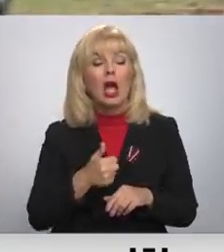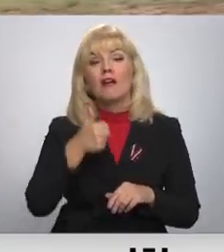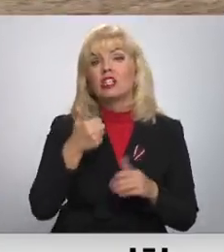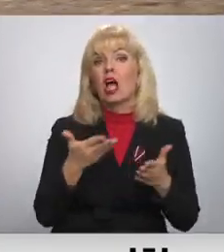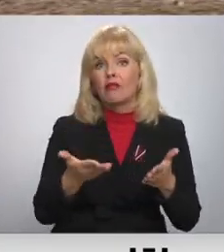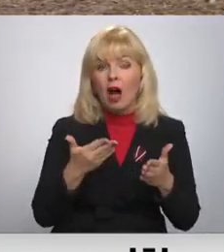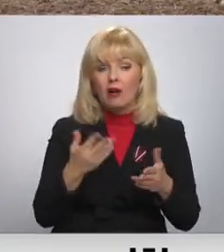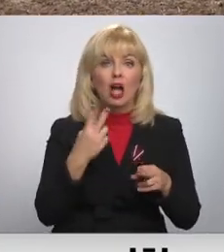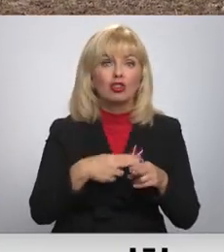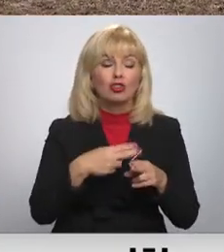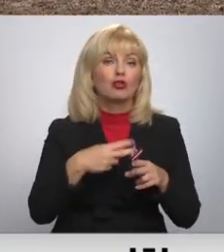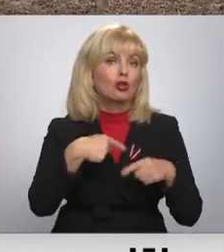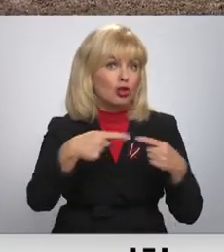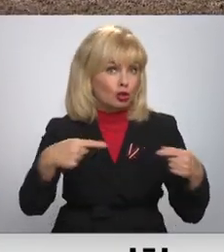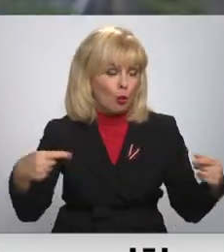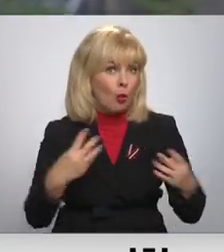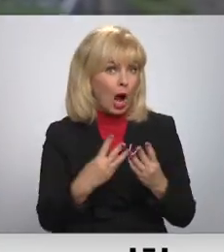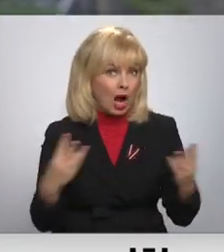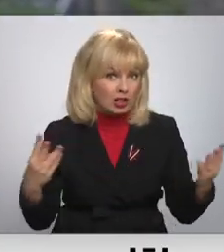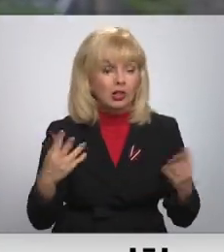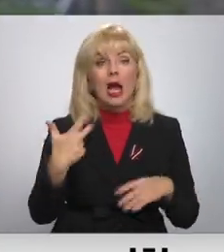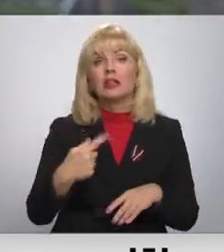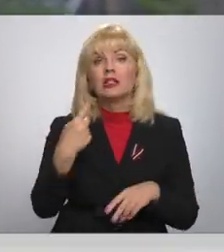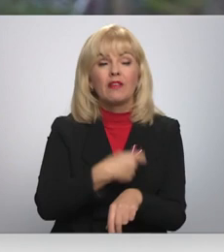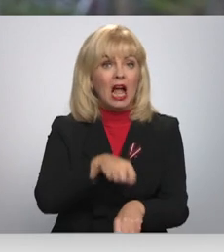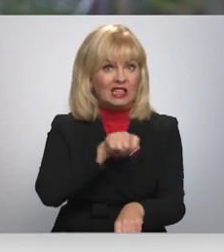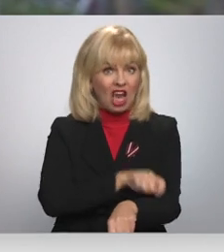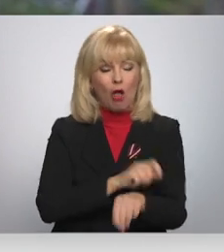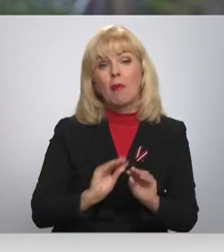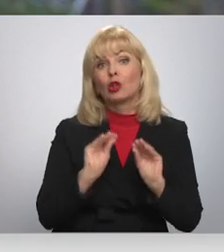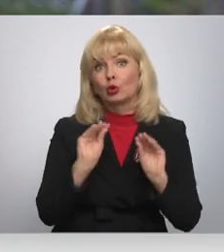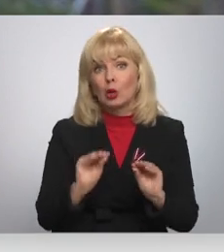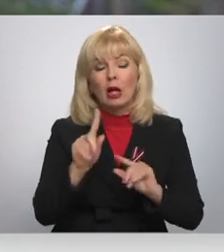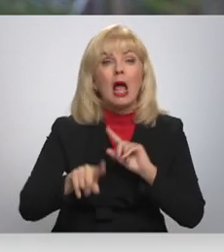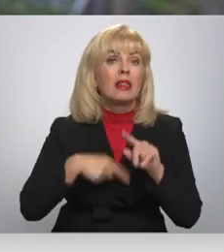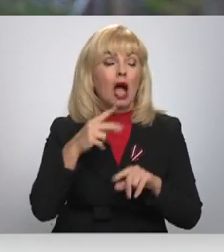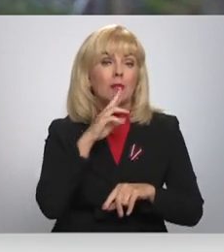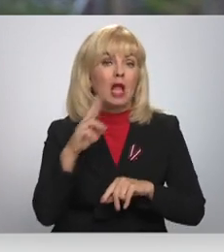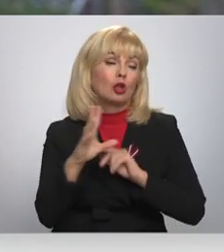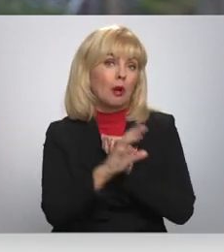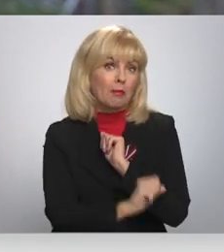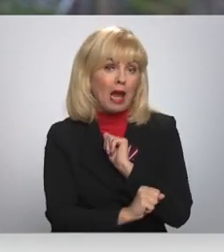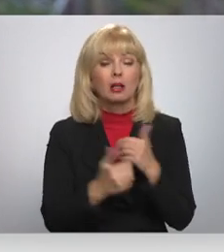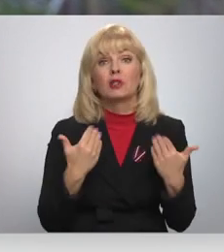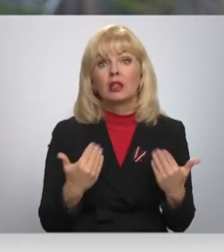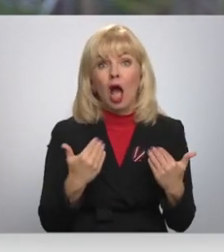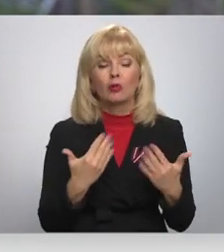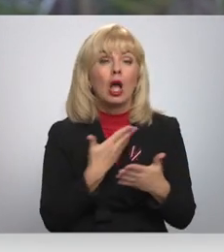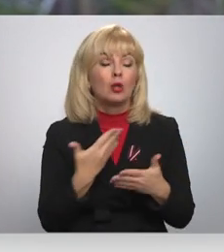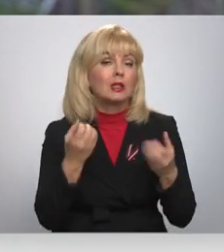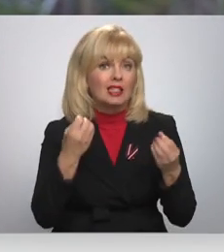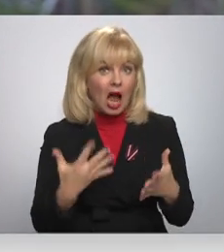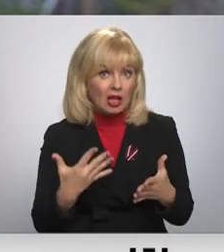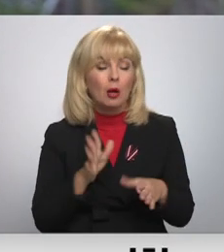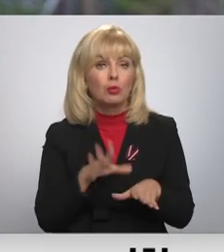metode ir žogs. Pašlaik izbūvēts 31 km un līdz nākamas nedēļas beigām ir tagad diezgan skaidrs, ka